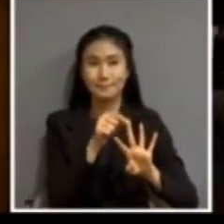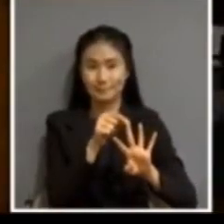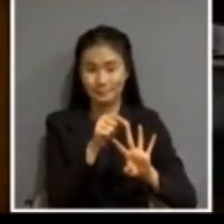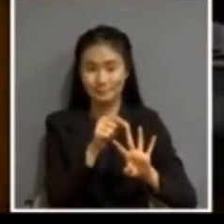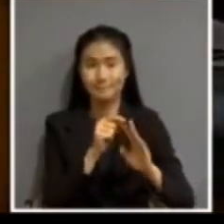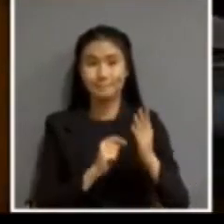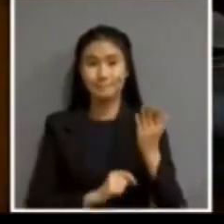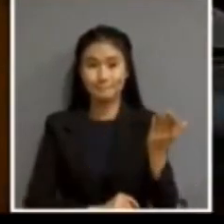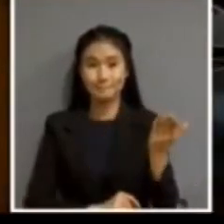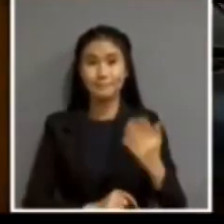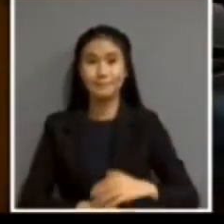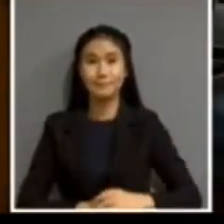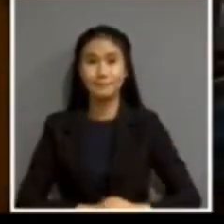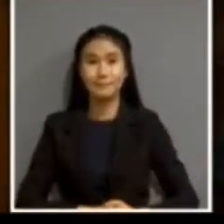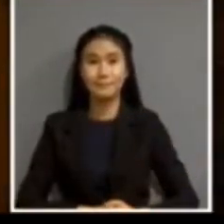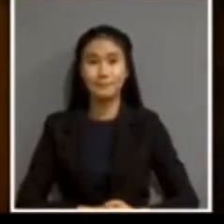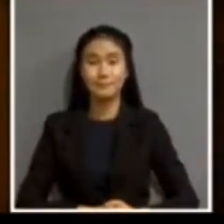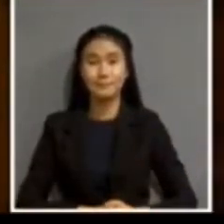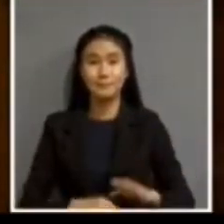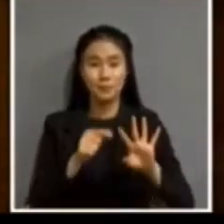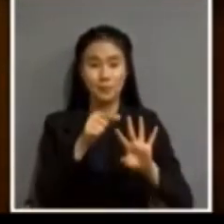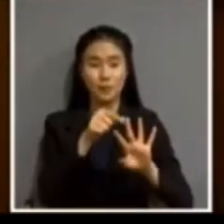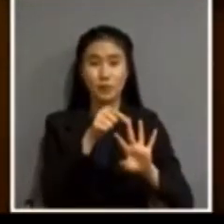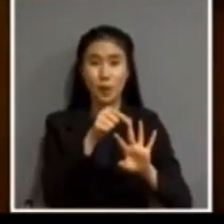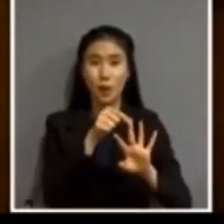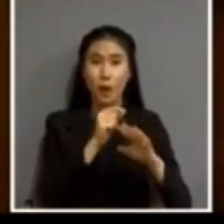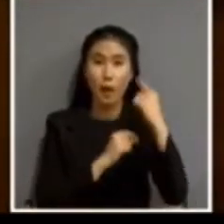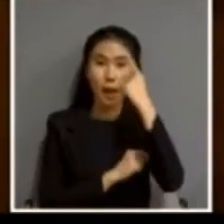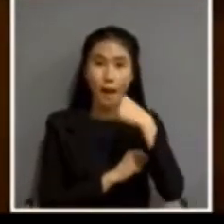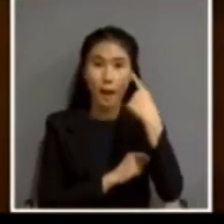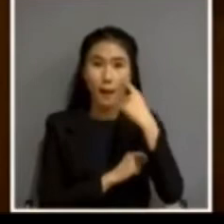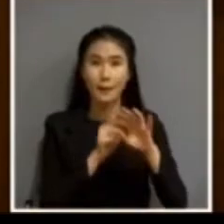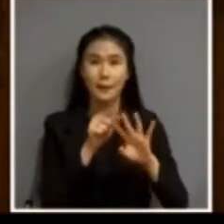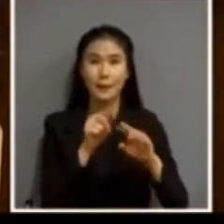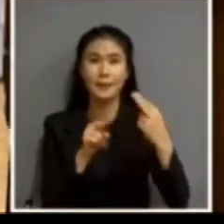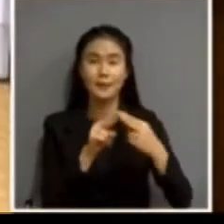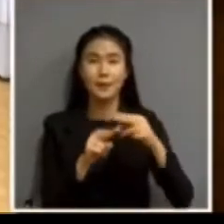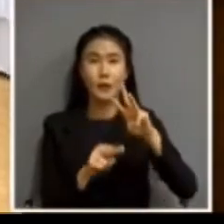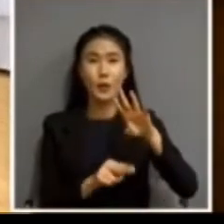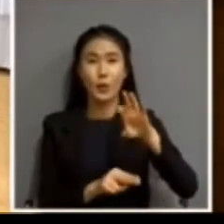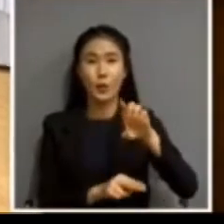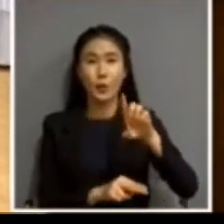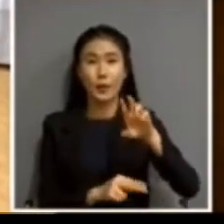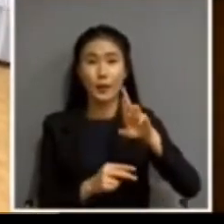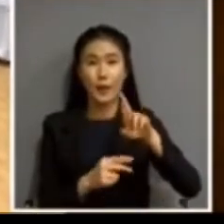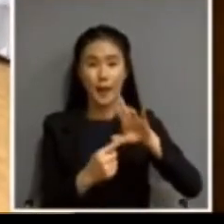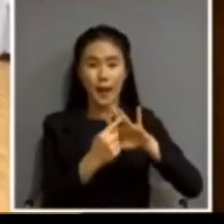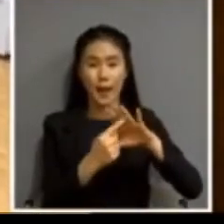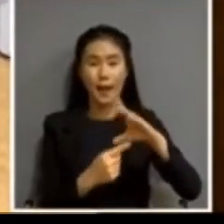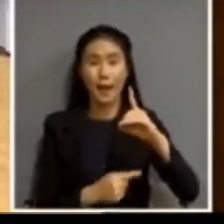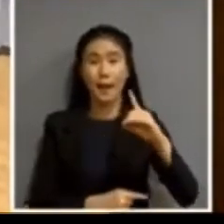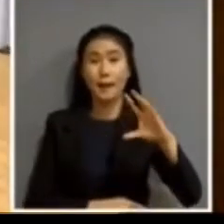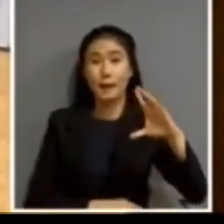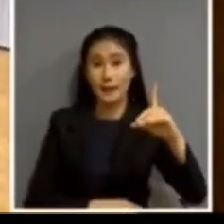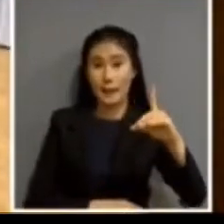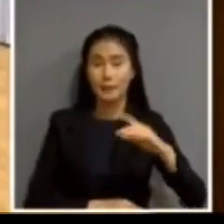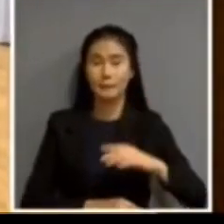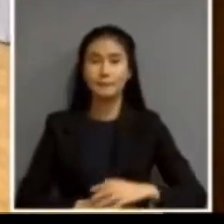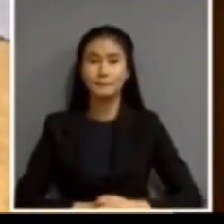ครับสอบครับ2คุณวีระเดชชีวาพัฒนานุวงศ์ครับผ